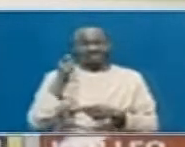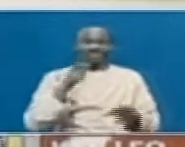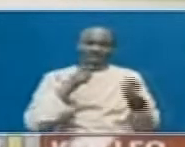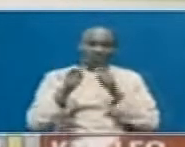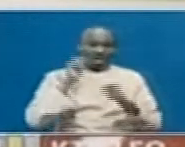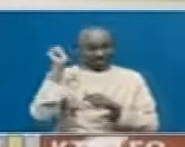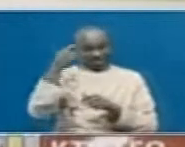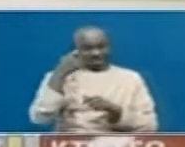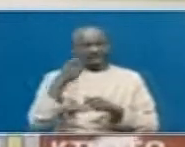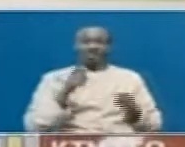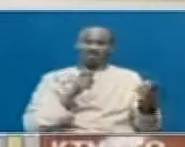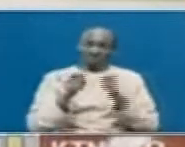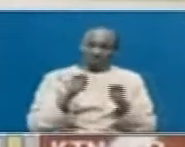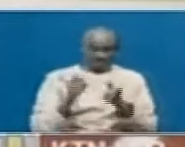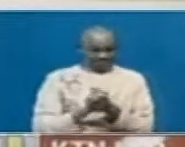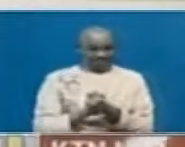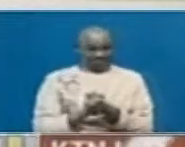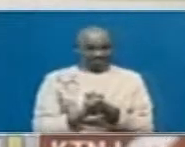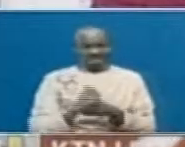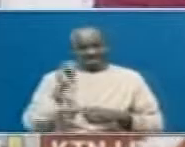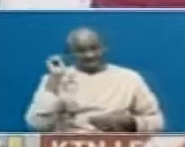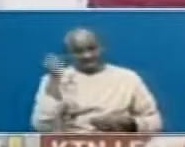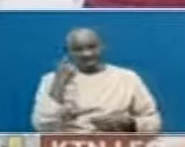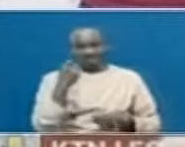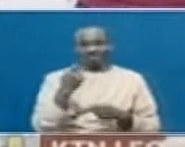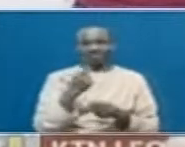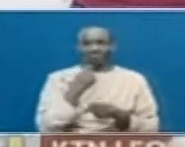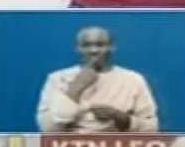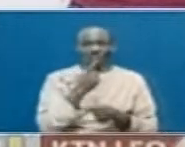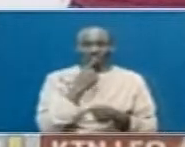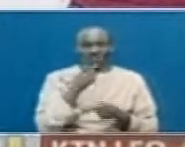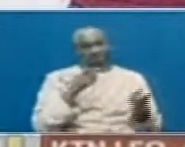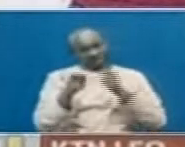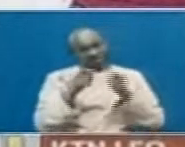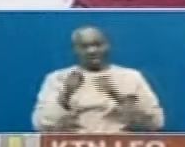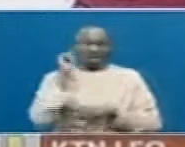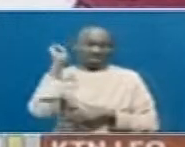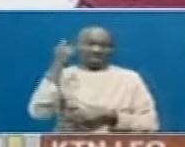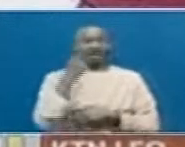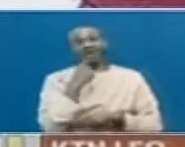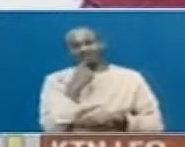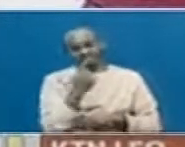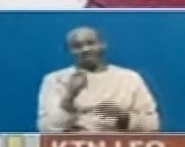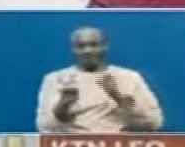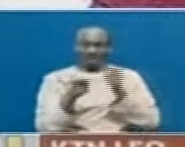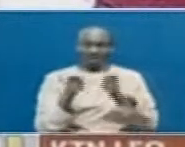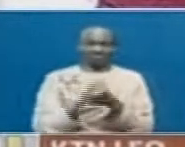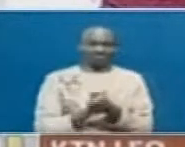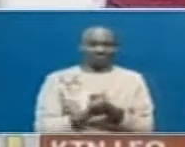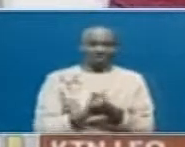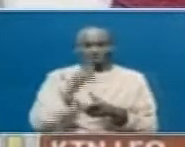tawala, tawala Kenya, tawala. Rais Boy, tawala Kenya,